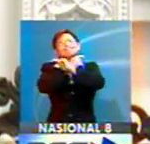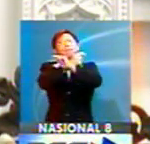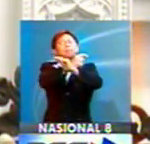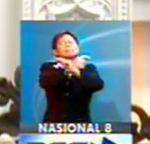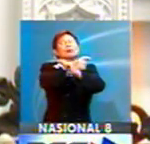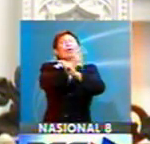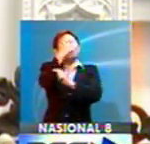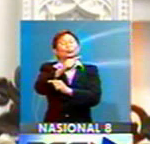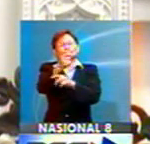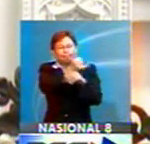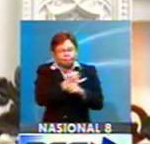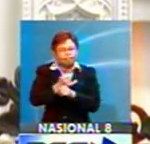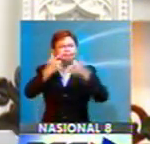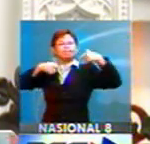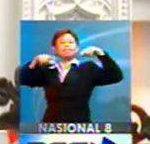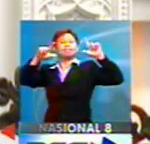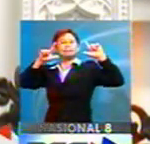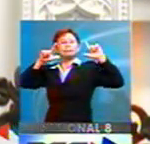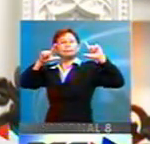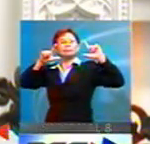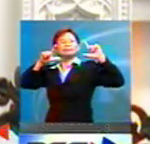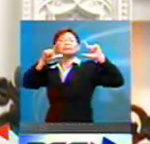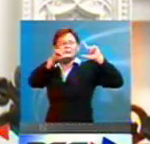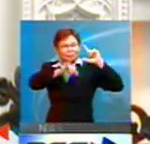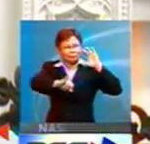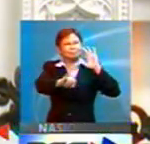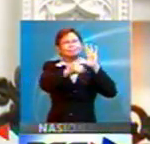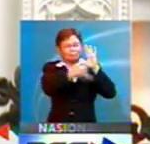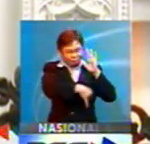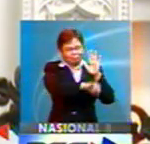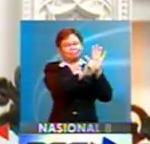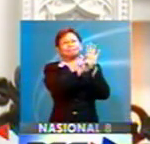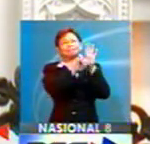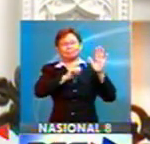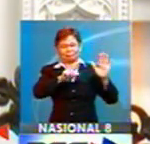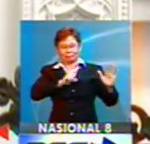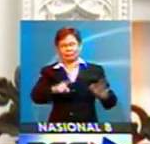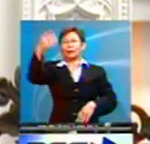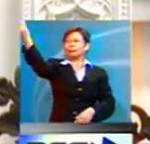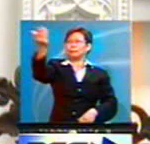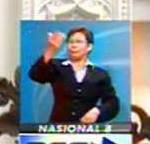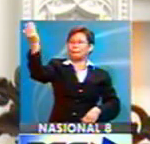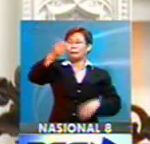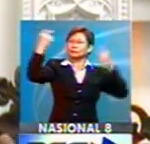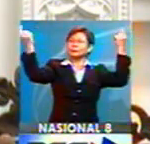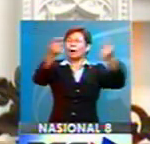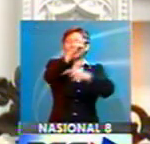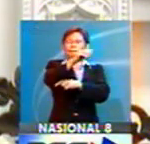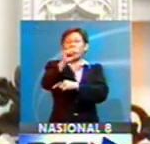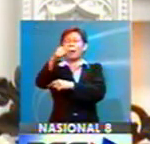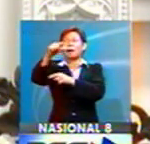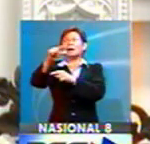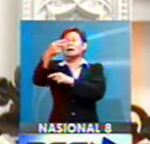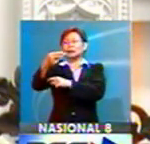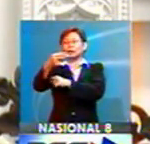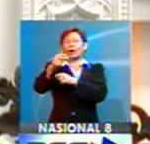dipertahankan demi menjaga martabat, maruah dan kesucian agama Islam. Beliau berucap dalam majlis sambutan Ma'al Hijrah